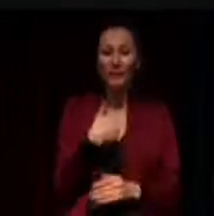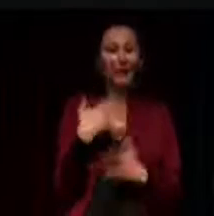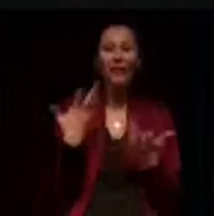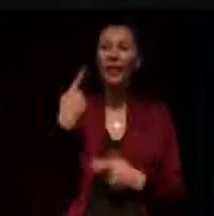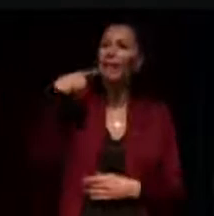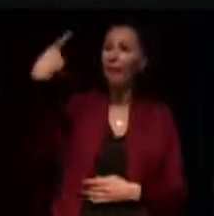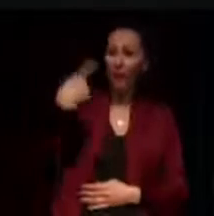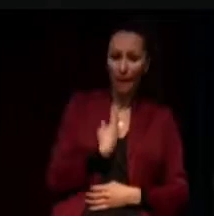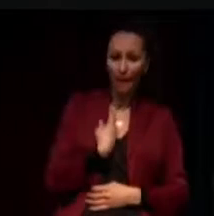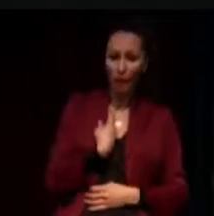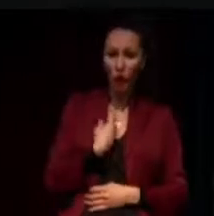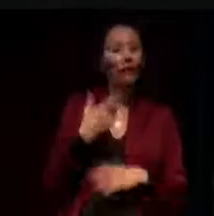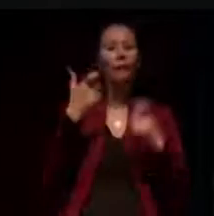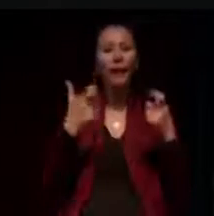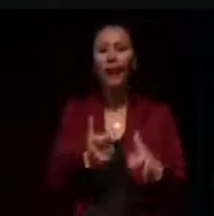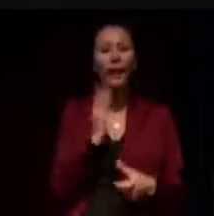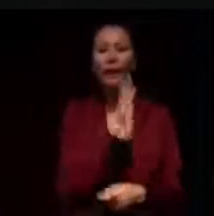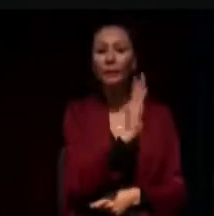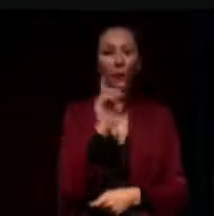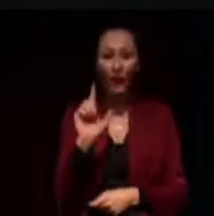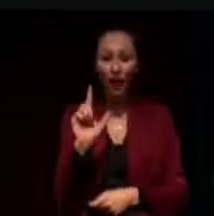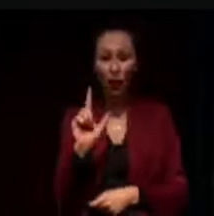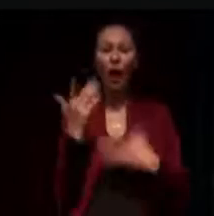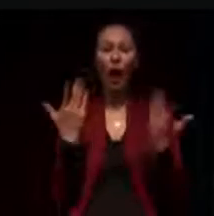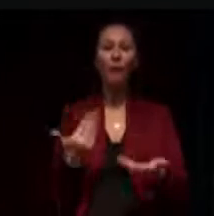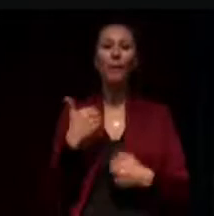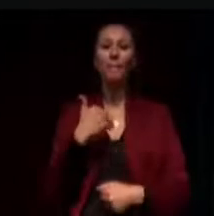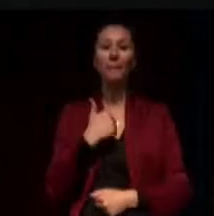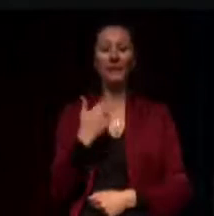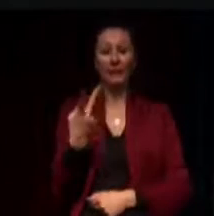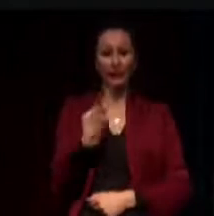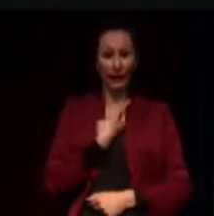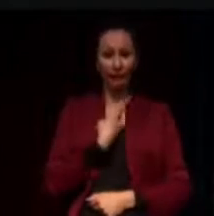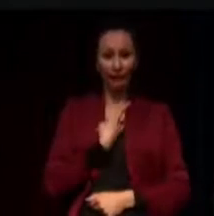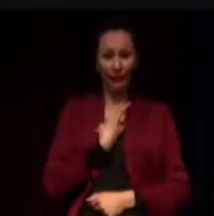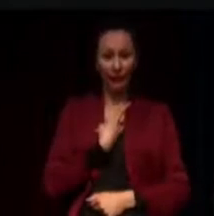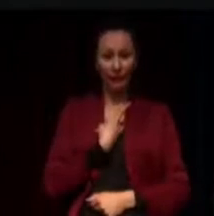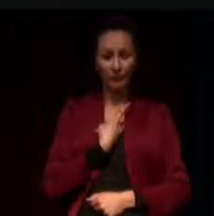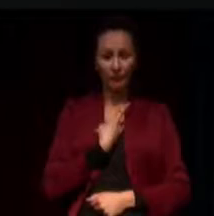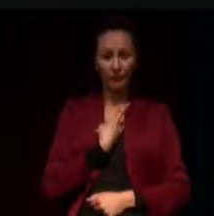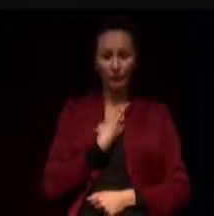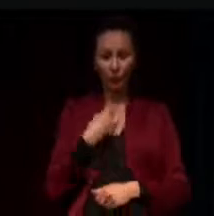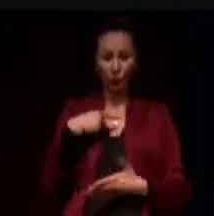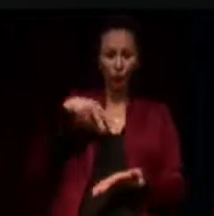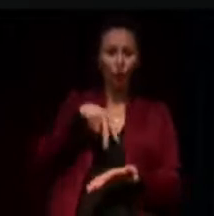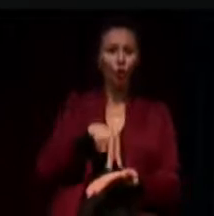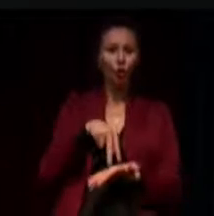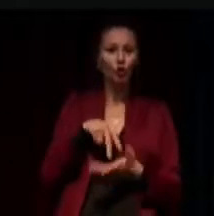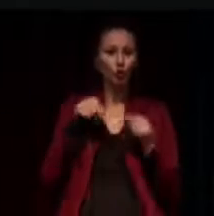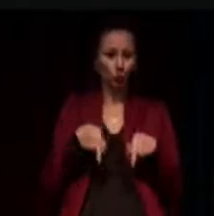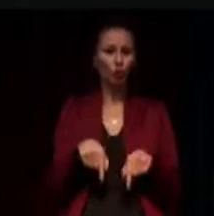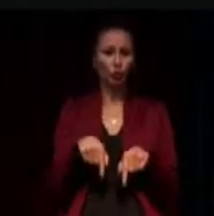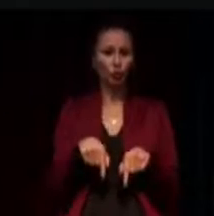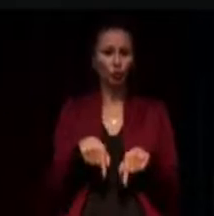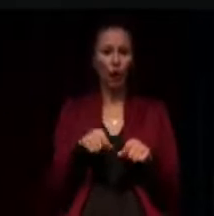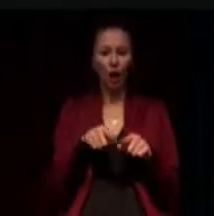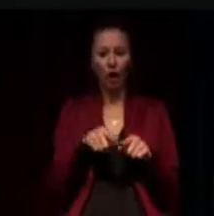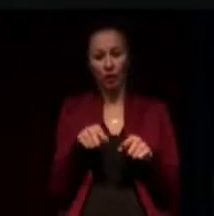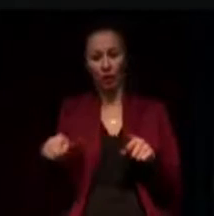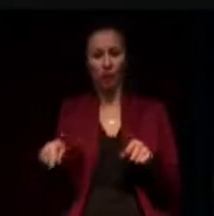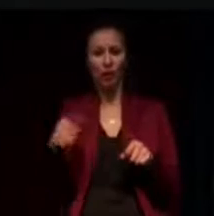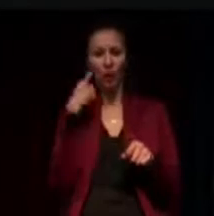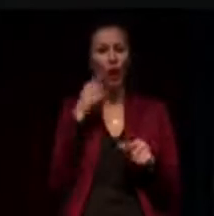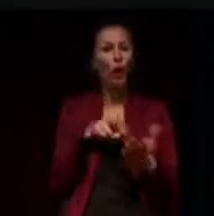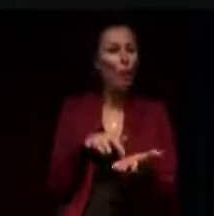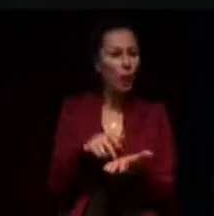neyi emrediyorsa, nereye gitmemiz gerekiyorsa ama biz kendi duruşumuzu da buraya katarak,